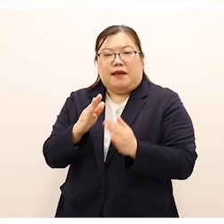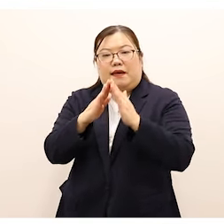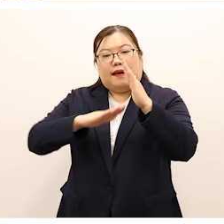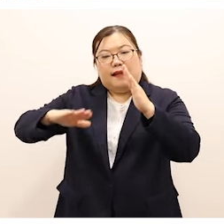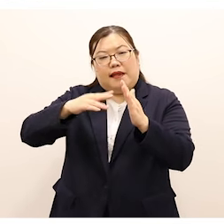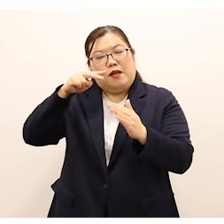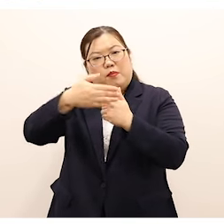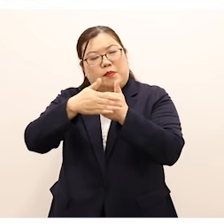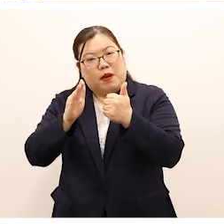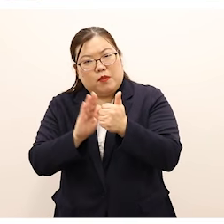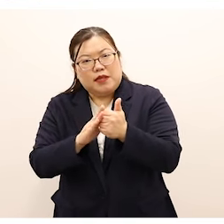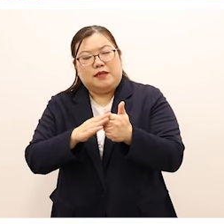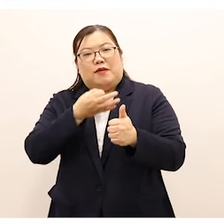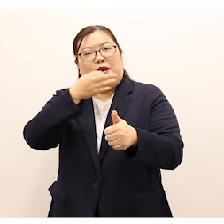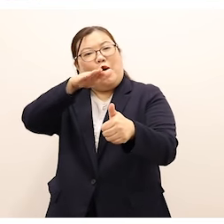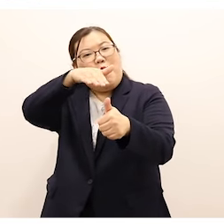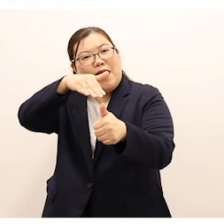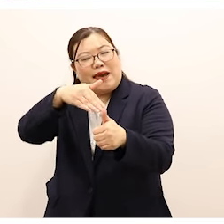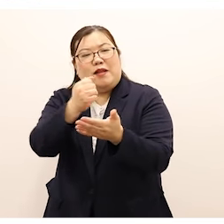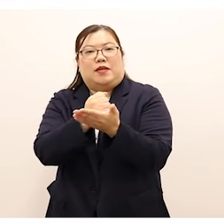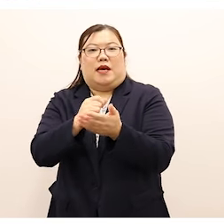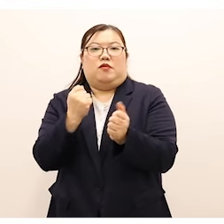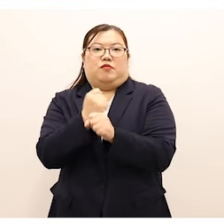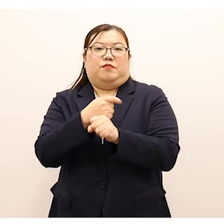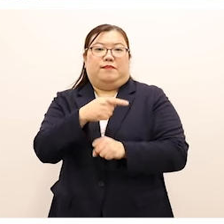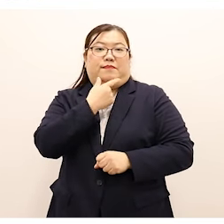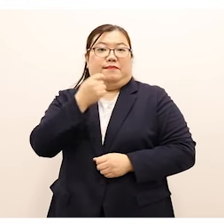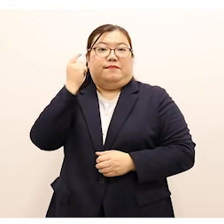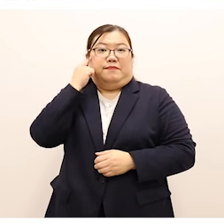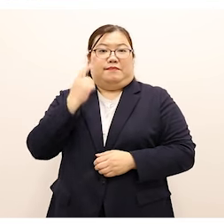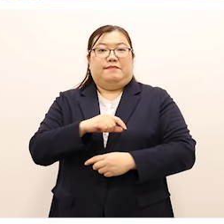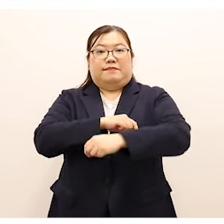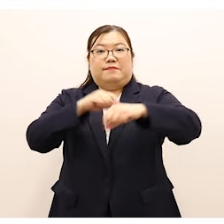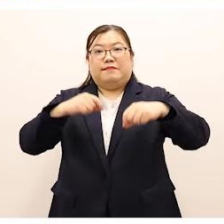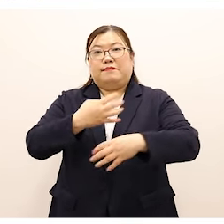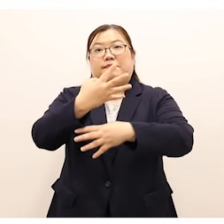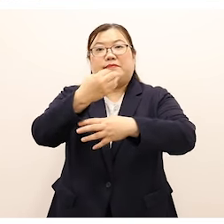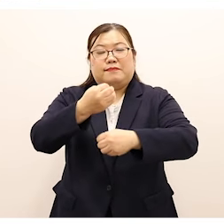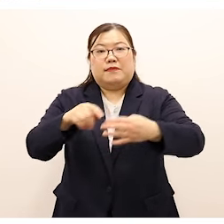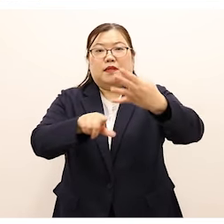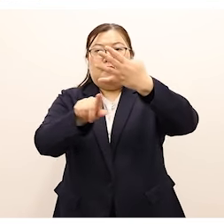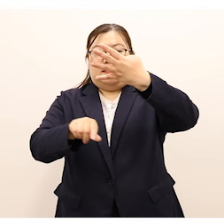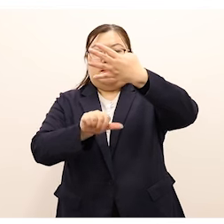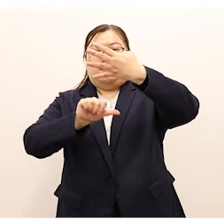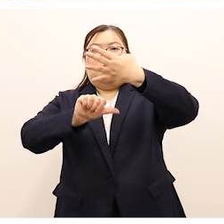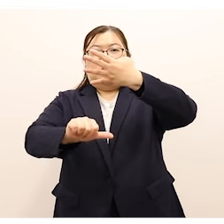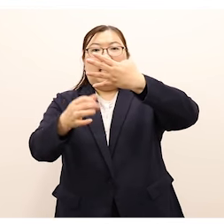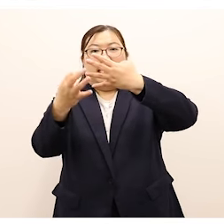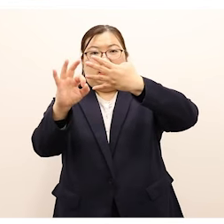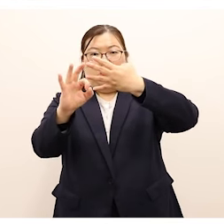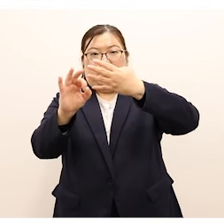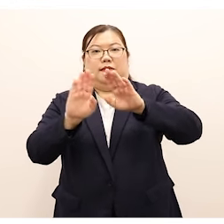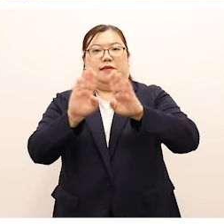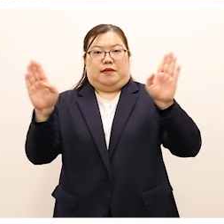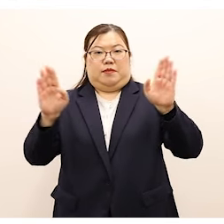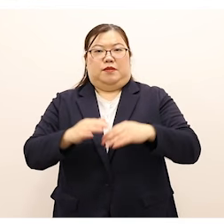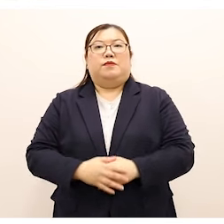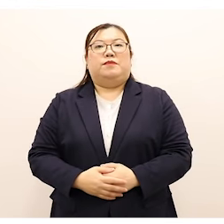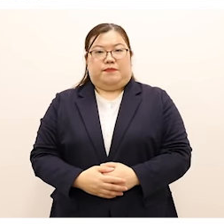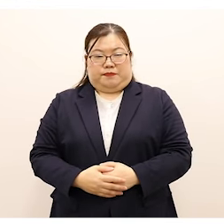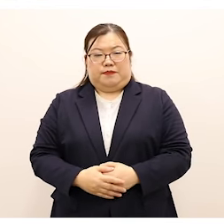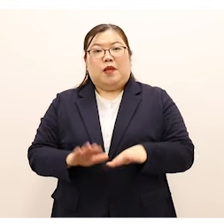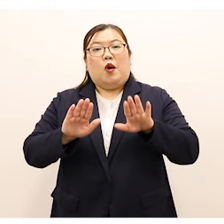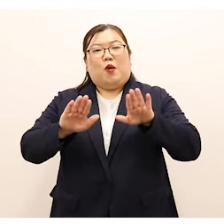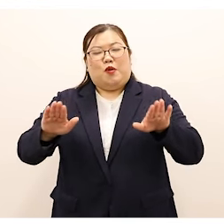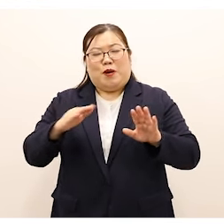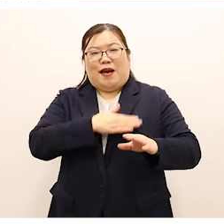ます。協定締結式は4月5日金曜日午後2時30分より行います。子どもが健